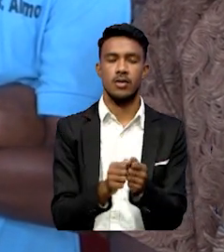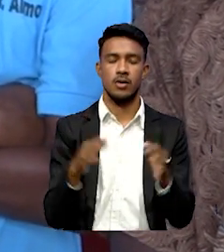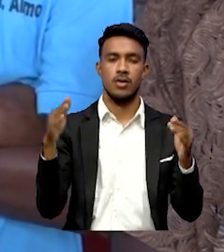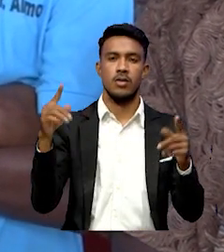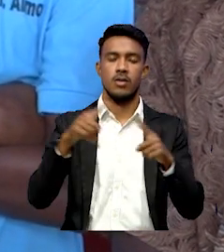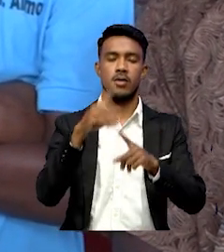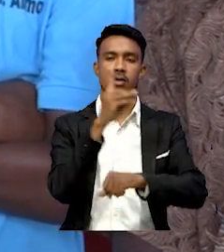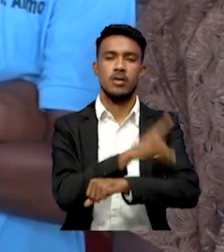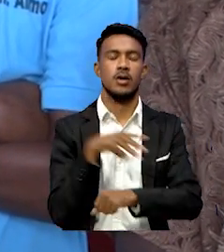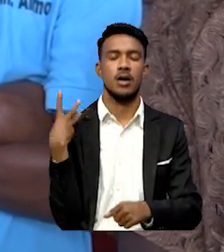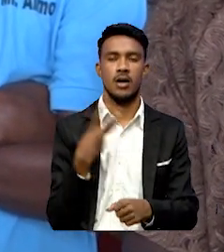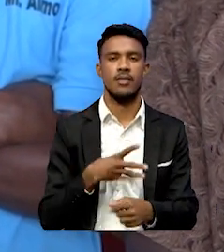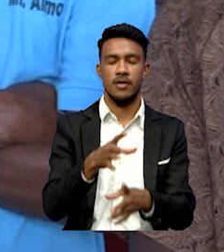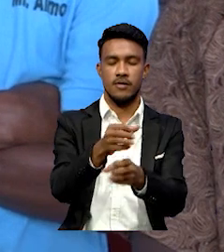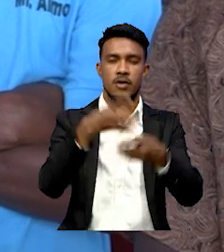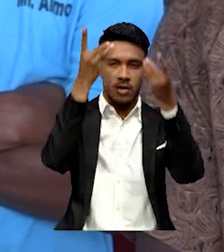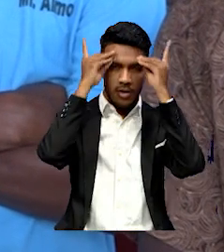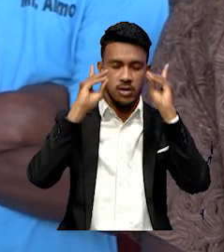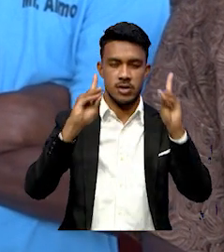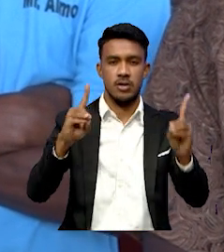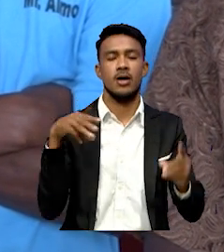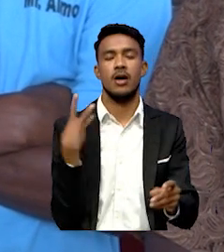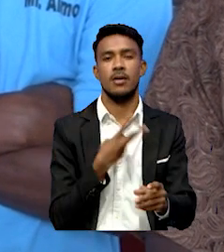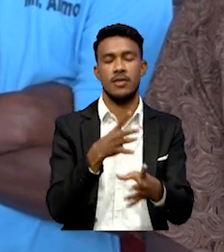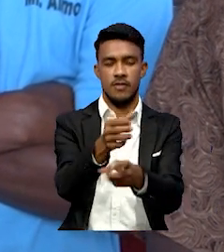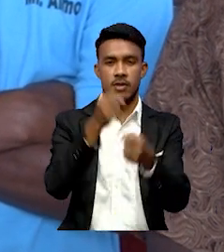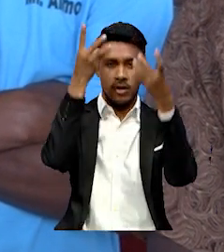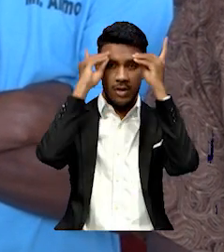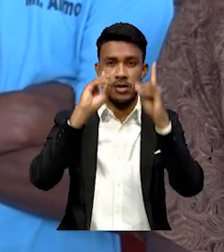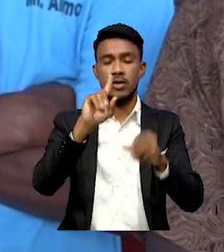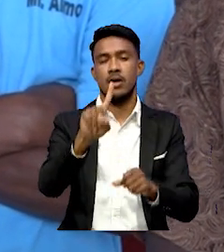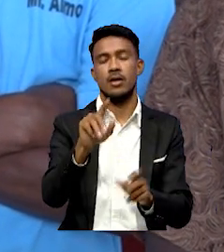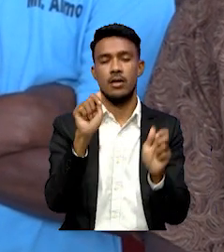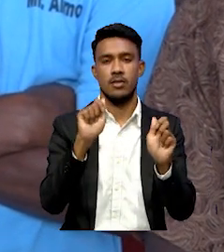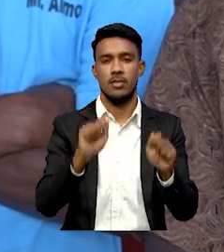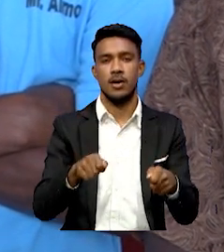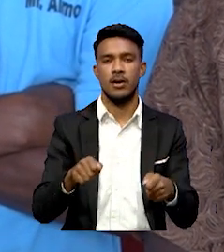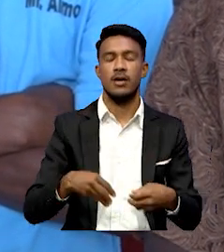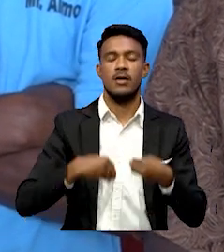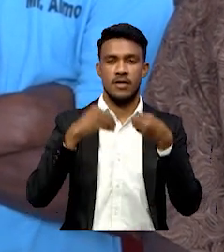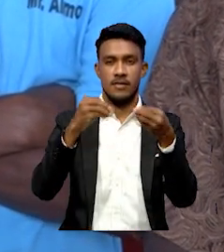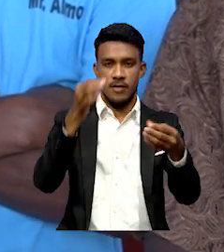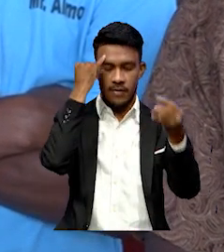hola desijang idane nivel nasional e officialmente ami hola desijang idane atu hato hoto ba